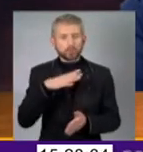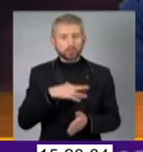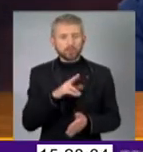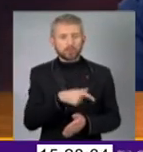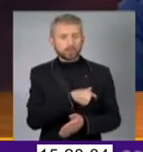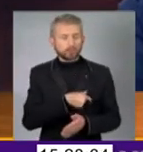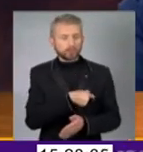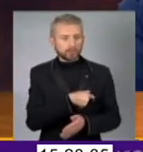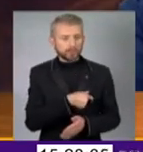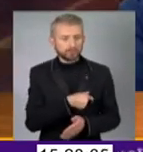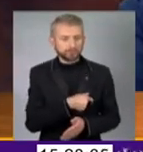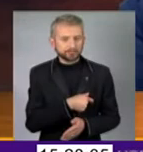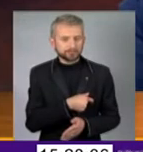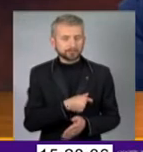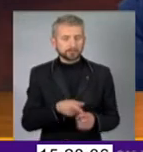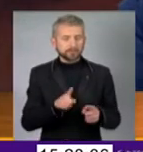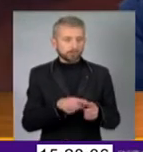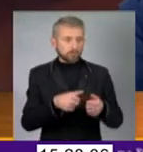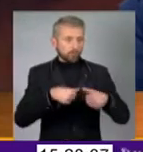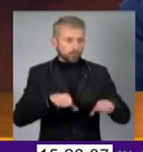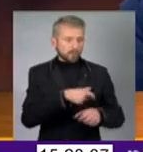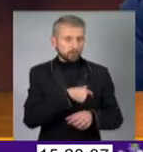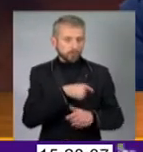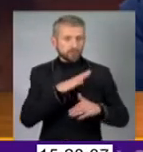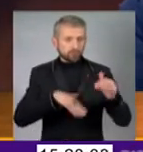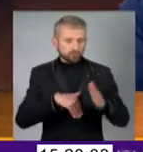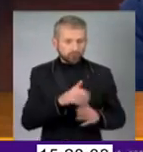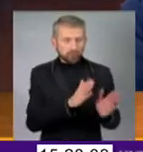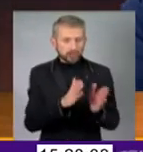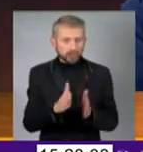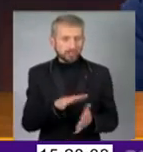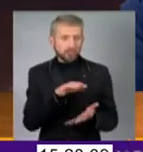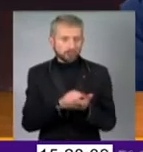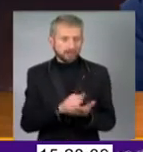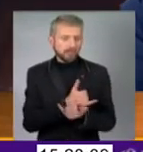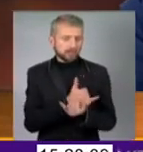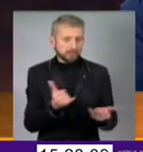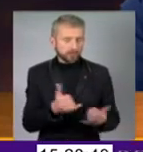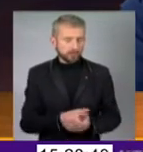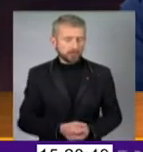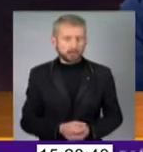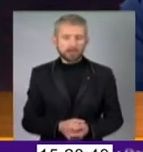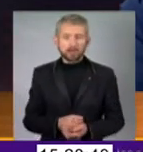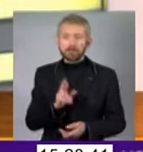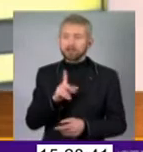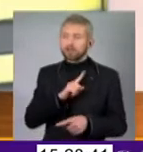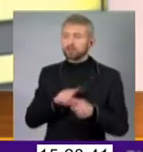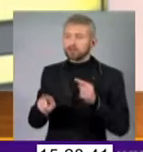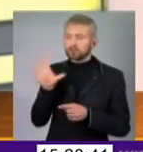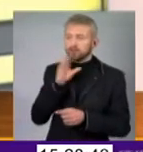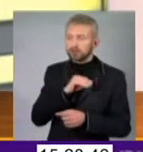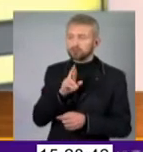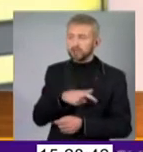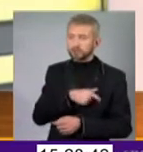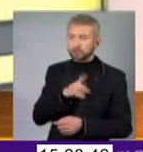депутатам, це така місія депутатів, в ручному режимі цим займатися і забезпечувати. Наскільки швидко у вас це виходить, як у депутата,